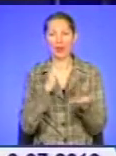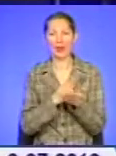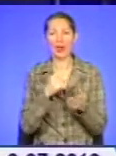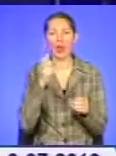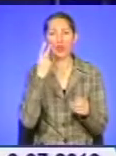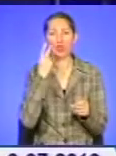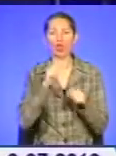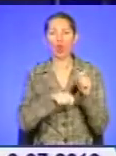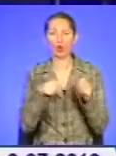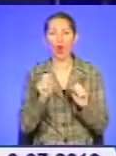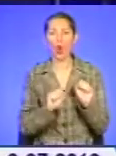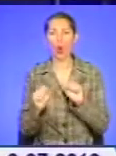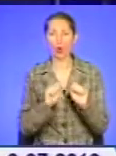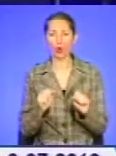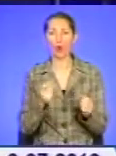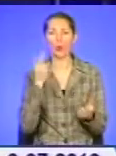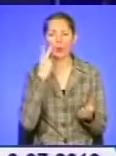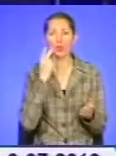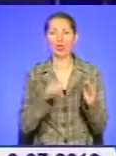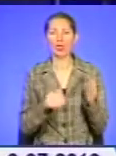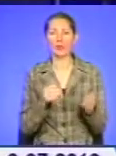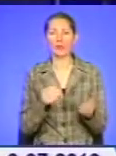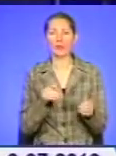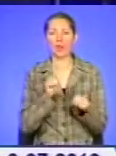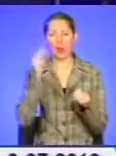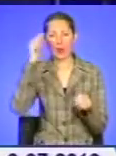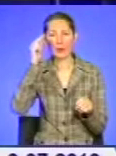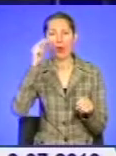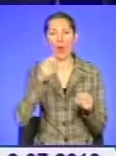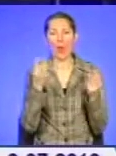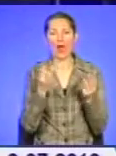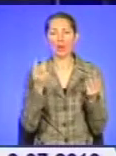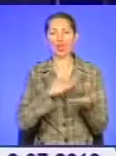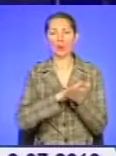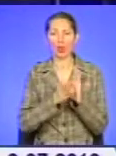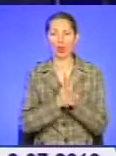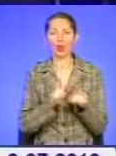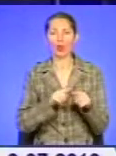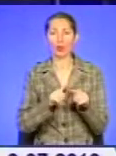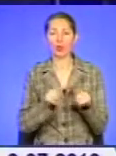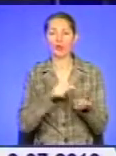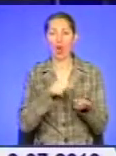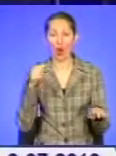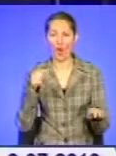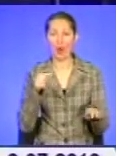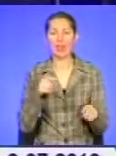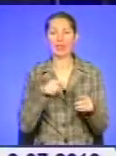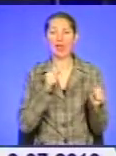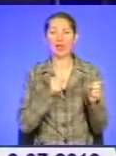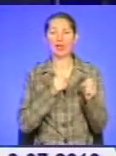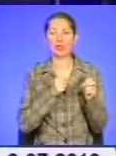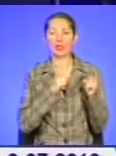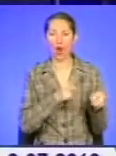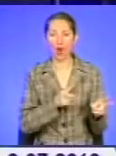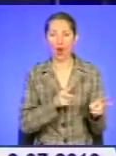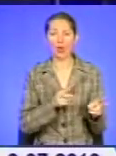Наразі здійснюється постійний моніторинг пожежної обстановки та оперативне реагування на загрози, зокрема у пожежонебезпечних